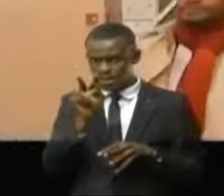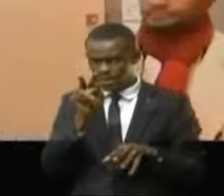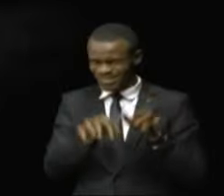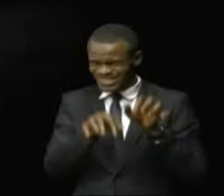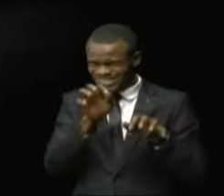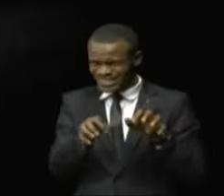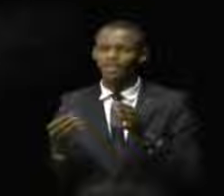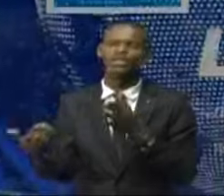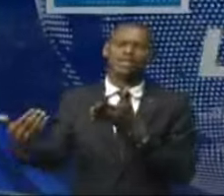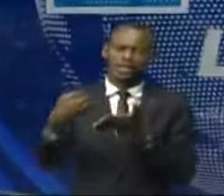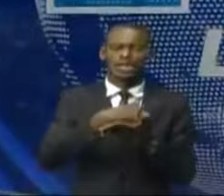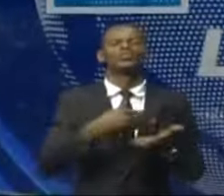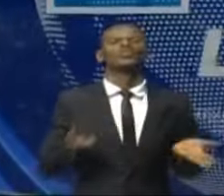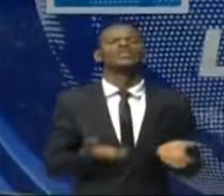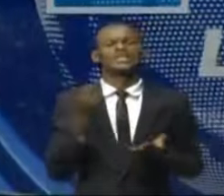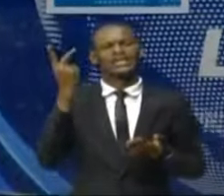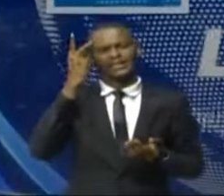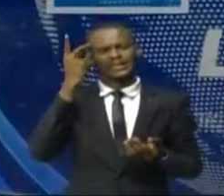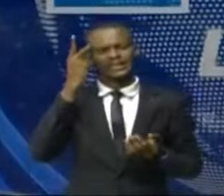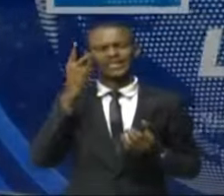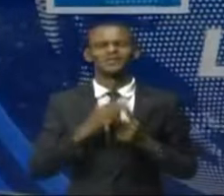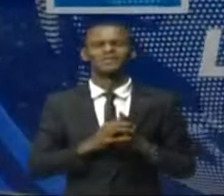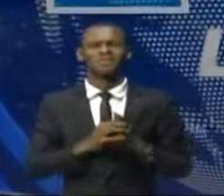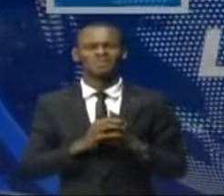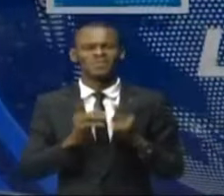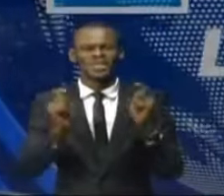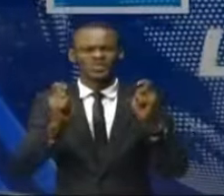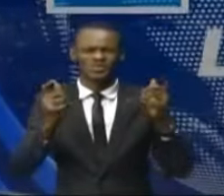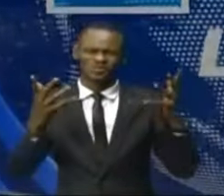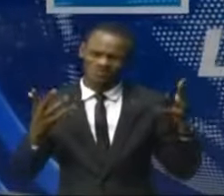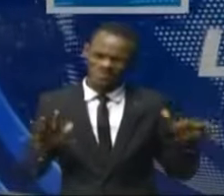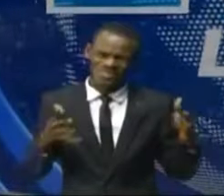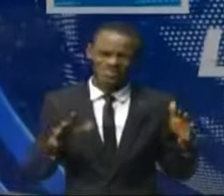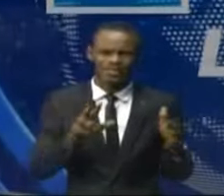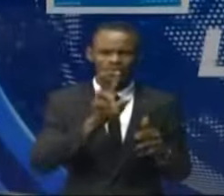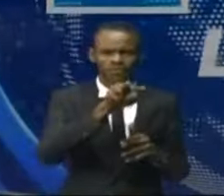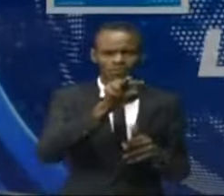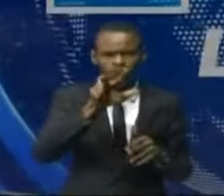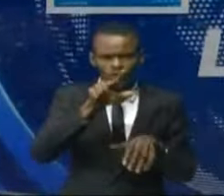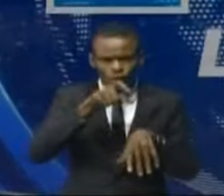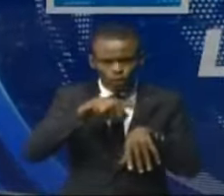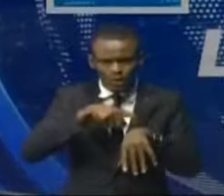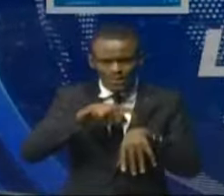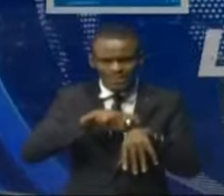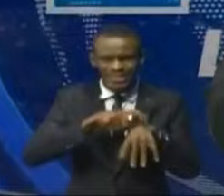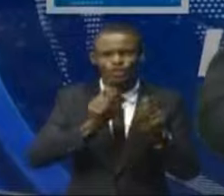d'Ndjili. Fin de ce journal, retrouvé à 23h pour une nouvelle